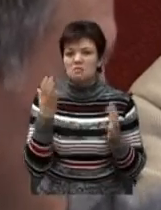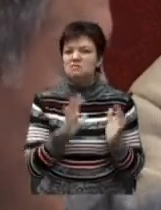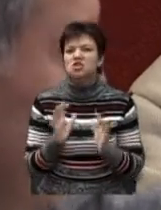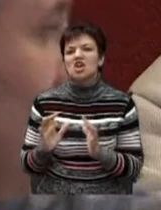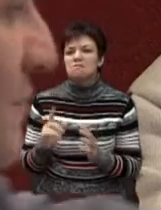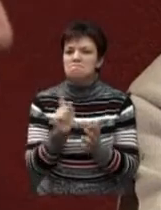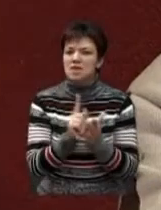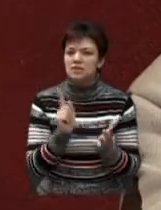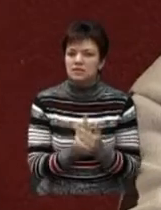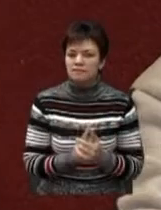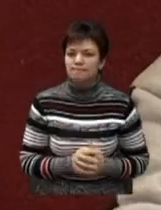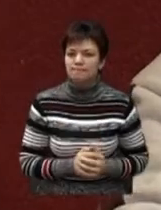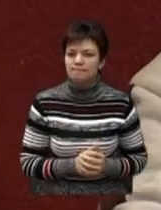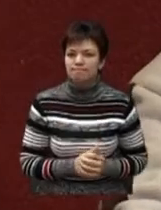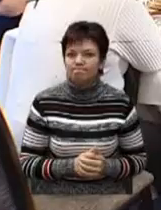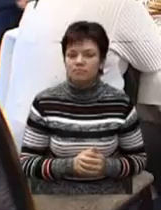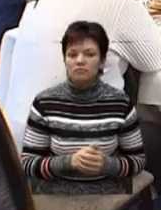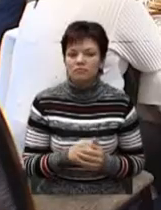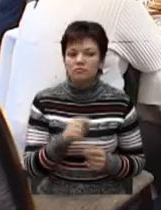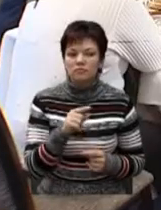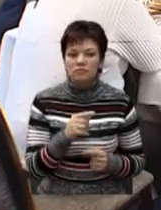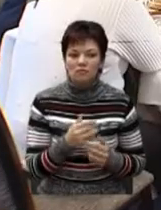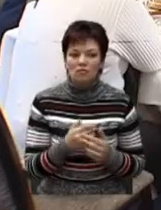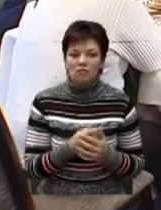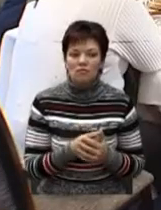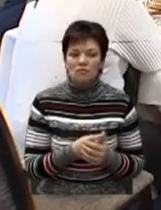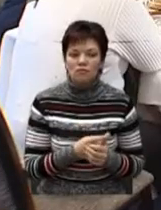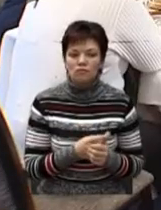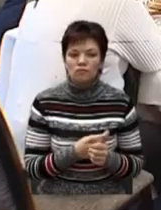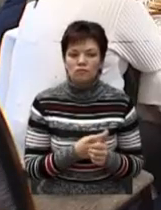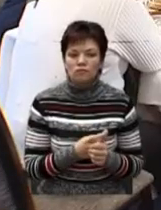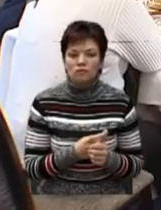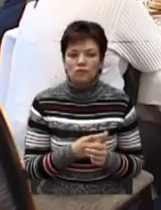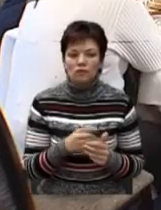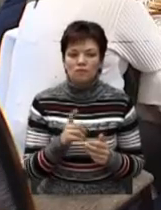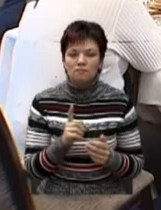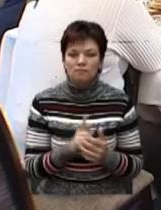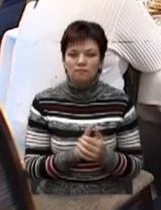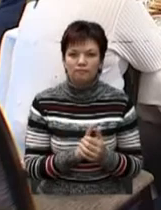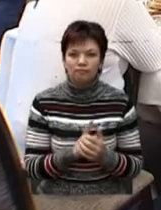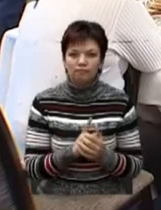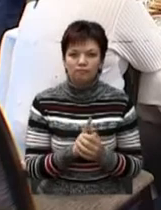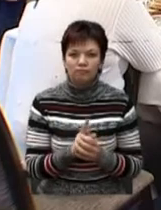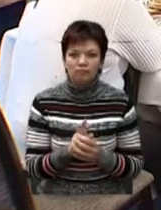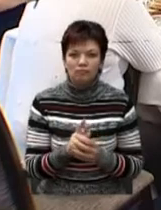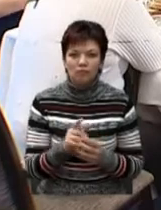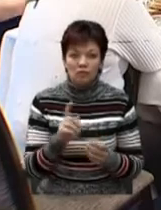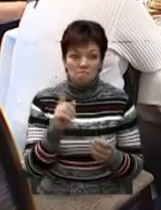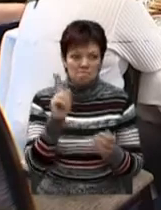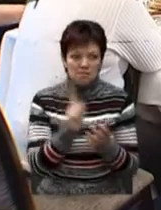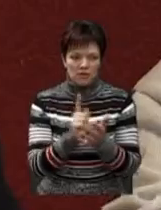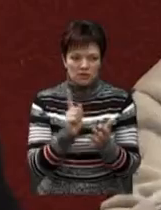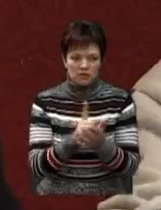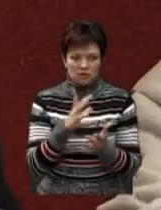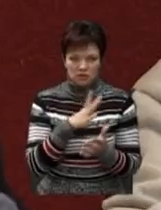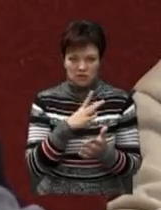пенсиями. Где были очень большие потери по 6 пунктам, фактически он нам срезал